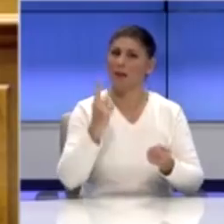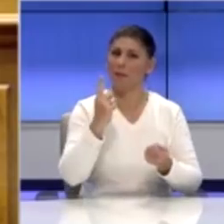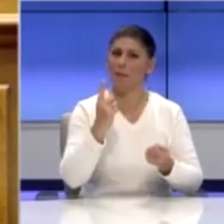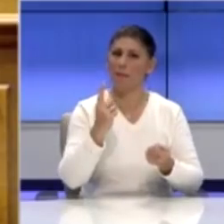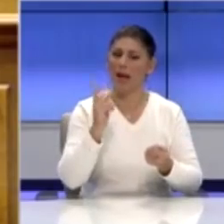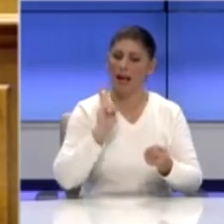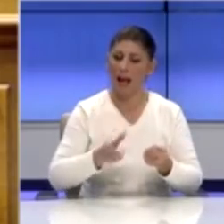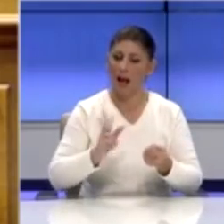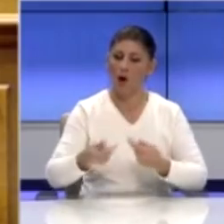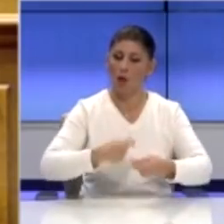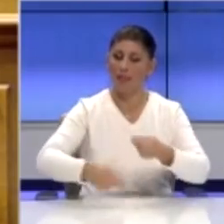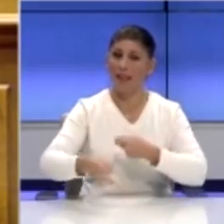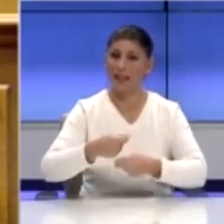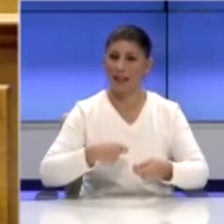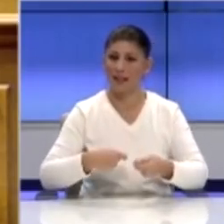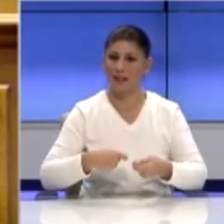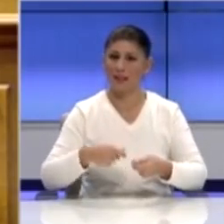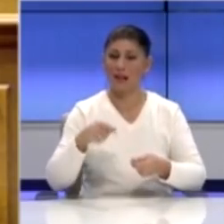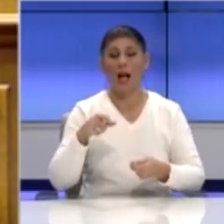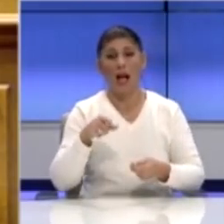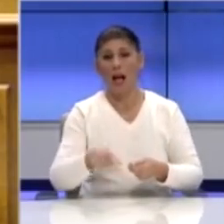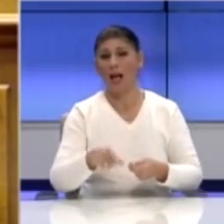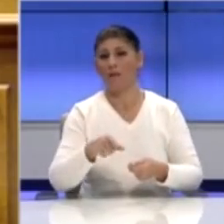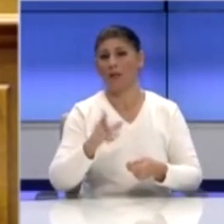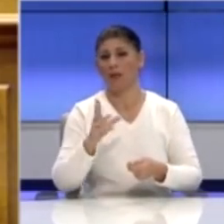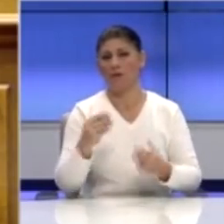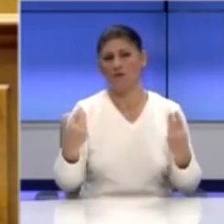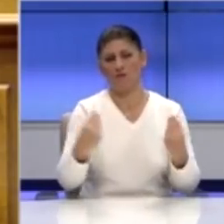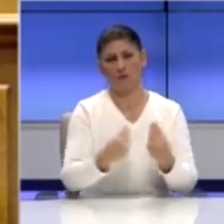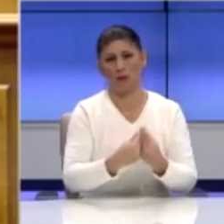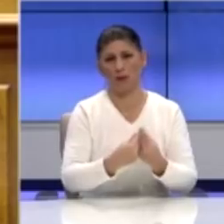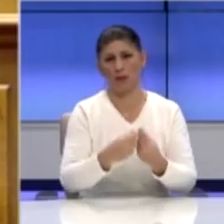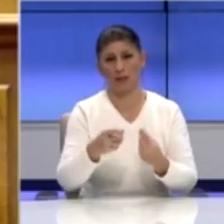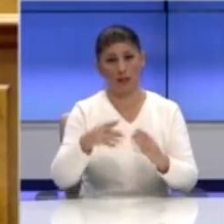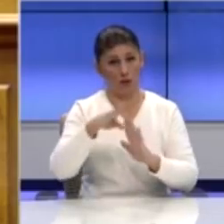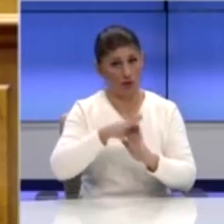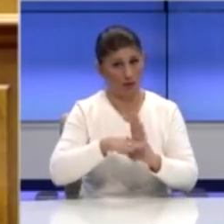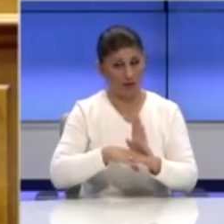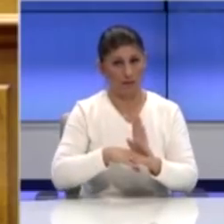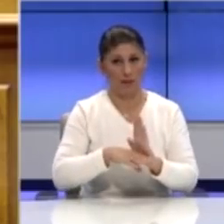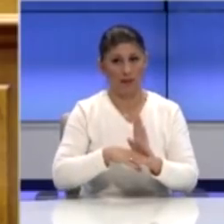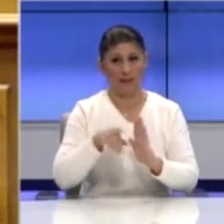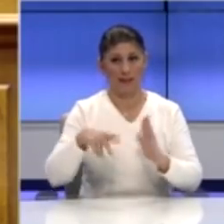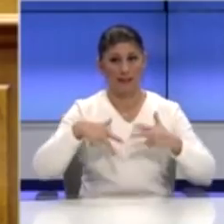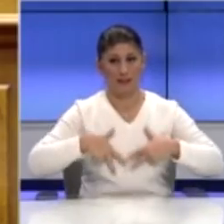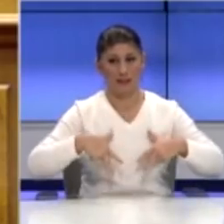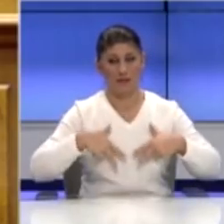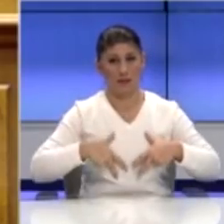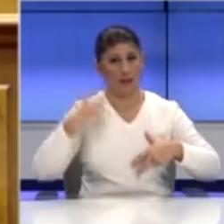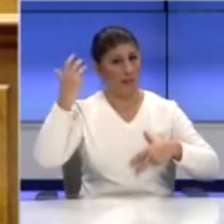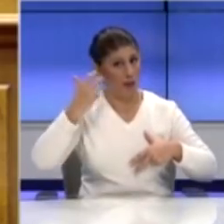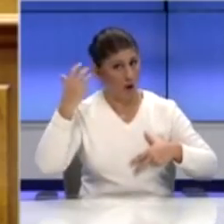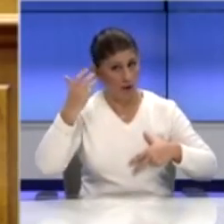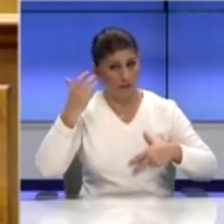μια κακοδιαχείριση. Αυτή την πολύ βολική για το σύστημα και τις κυβερνήσεις του